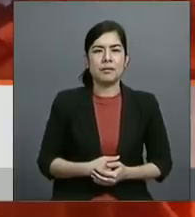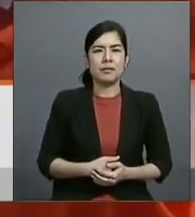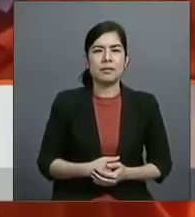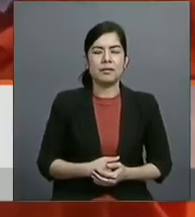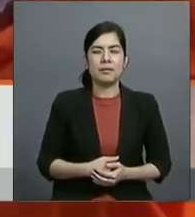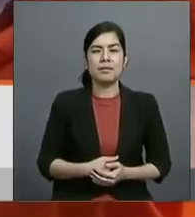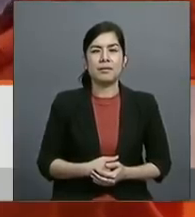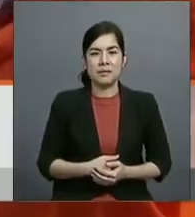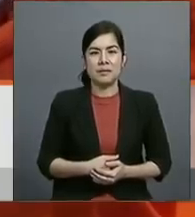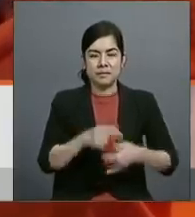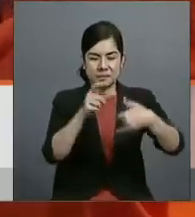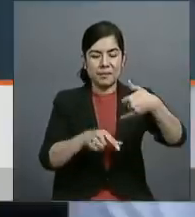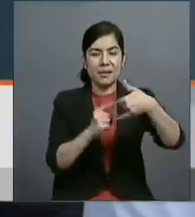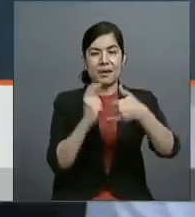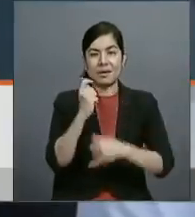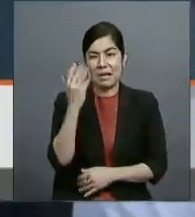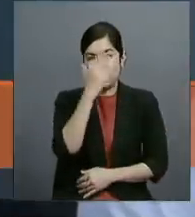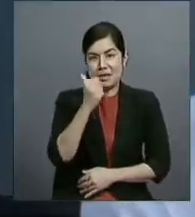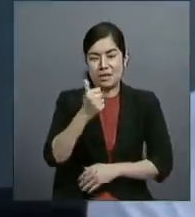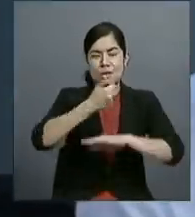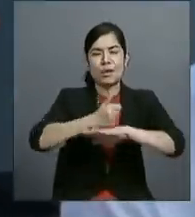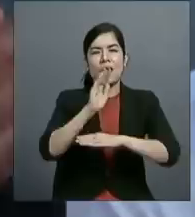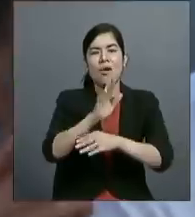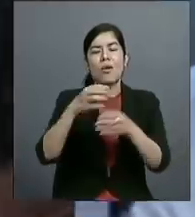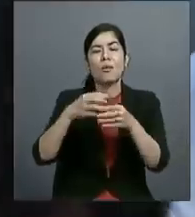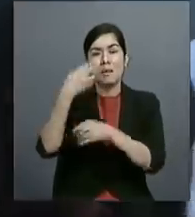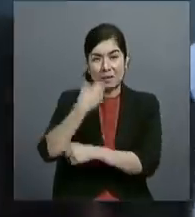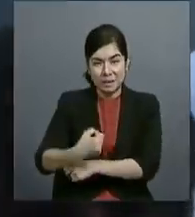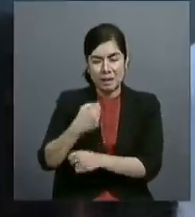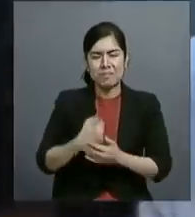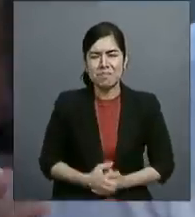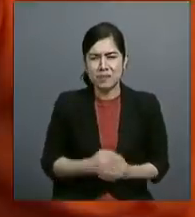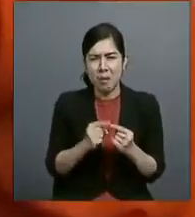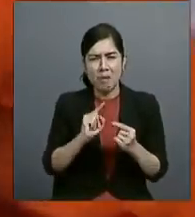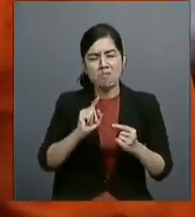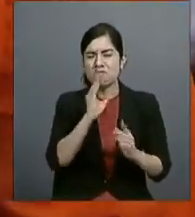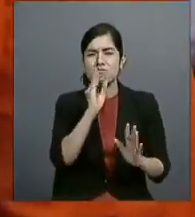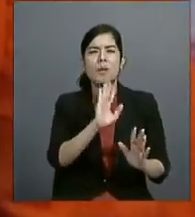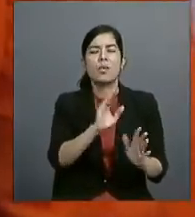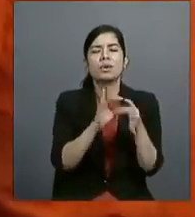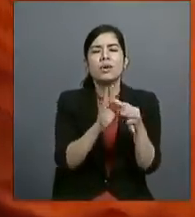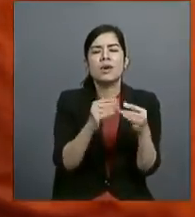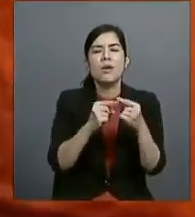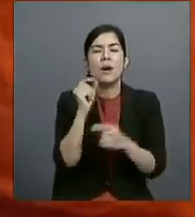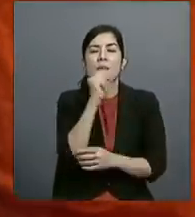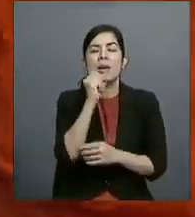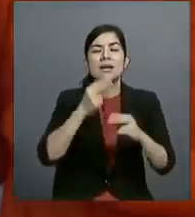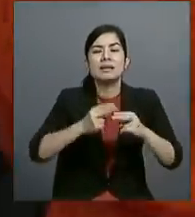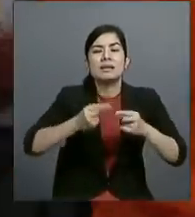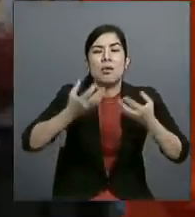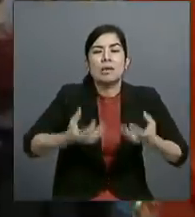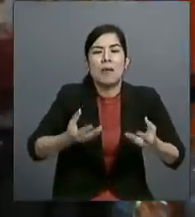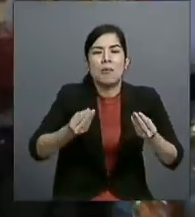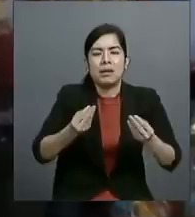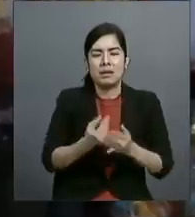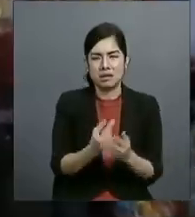ทางด้านของนายอภิสิทธิ์เวชชาชีวะหัวหน้าพรรคประชาธิปัตย์ถึงแม้จะปฏิเสธแสดงความเห็นเกี่ยวกับเพลงหนักแผ่นดินแต่ก็มองว่านโยบ